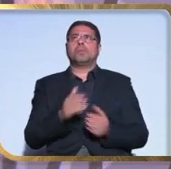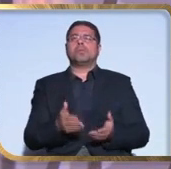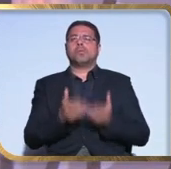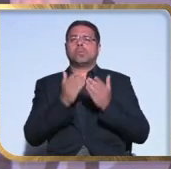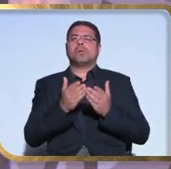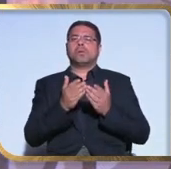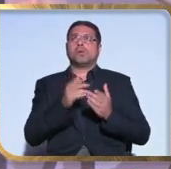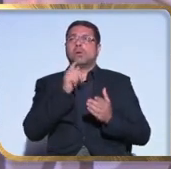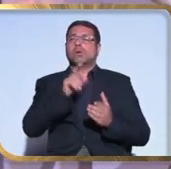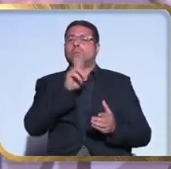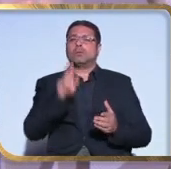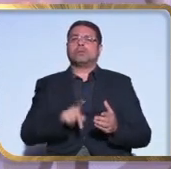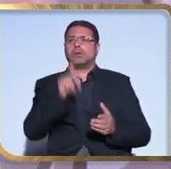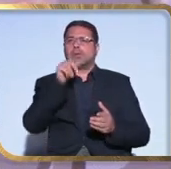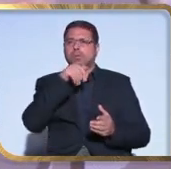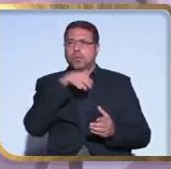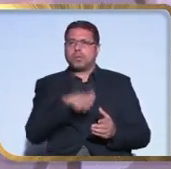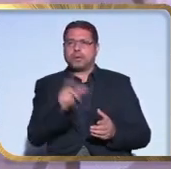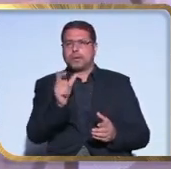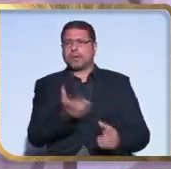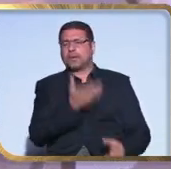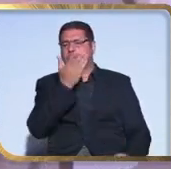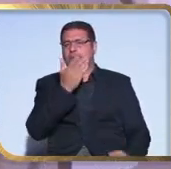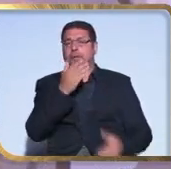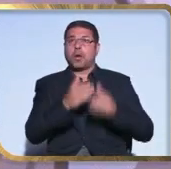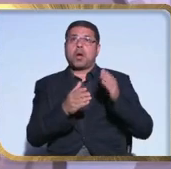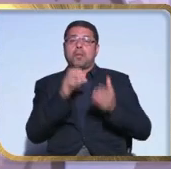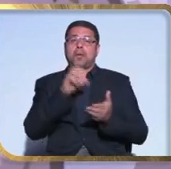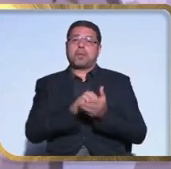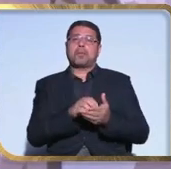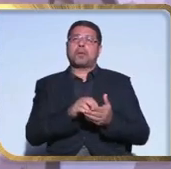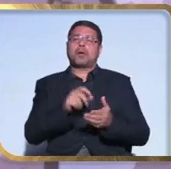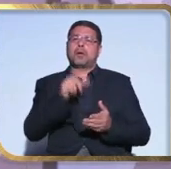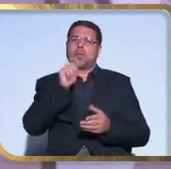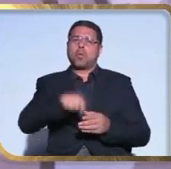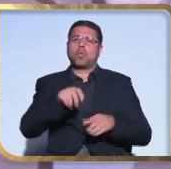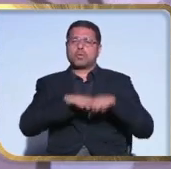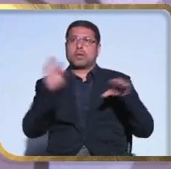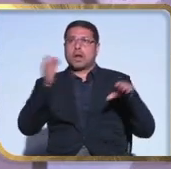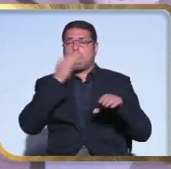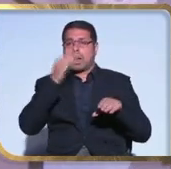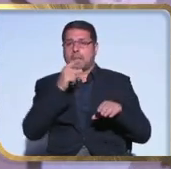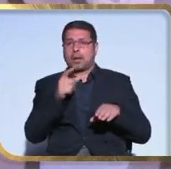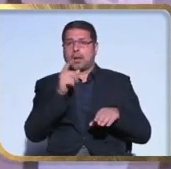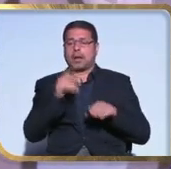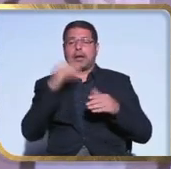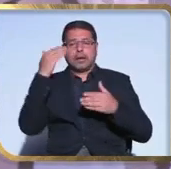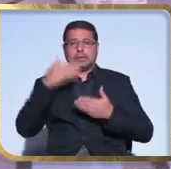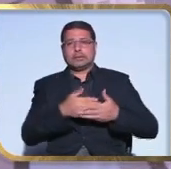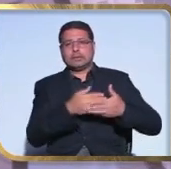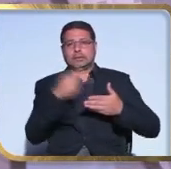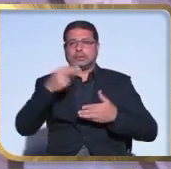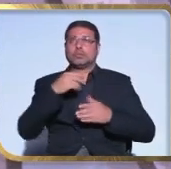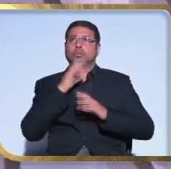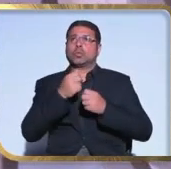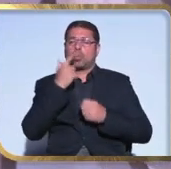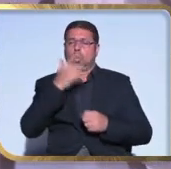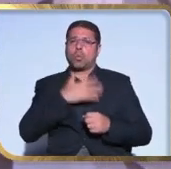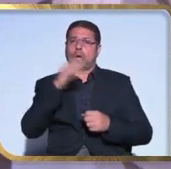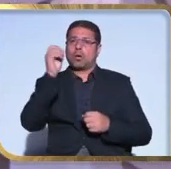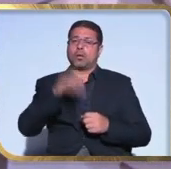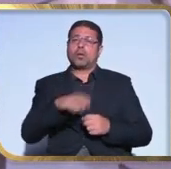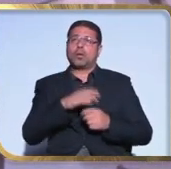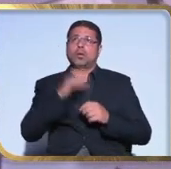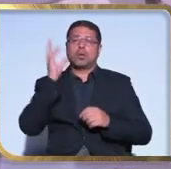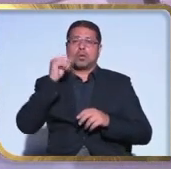اللهم انا نسالك بمحمد نبيك وابراهيم خليلك وموسى كليمك وعيسى نجيك وروحك